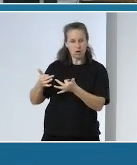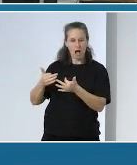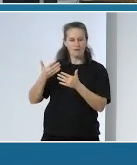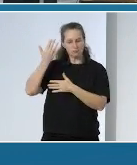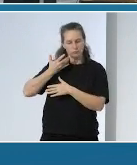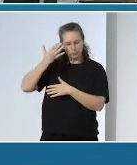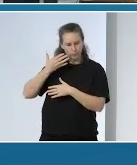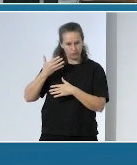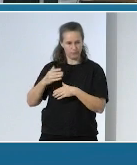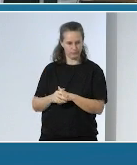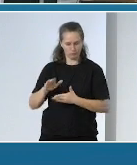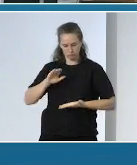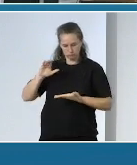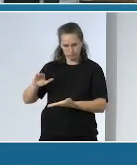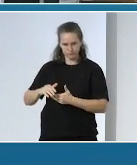code LPC.